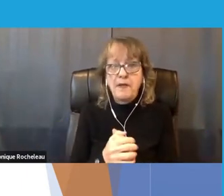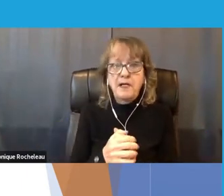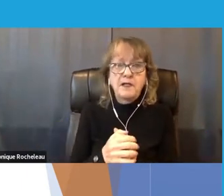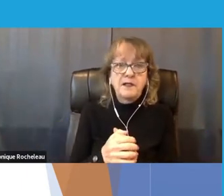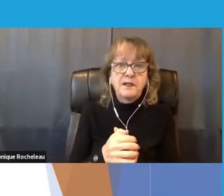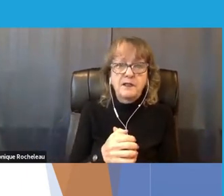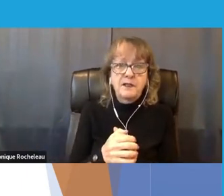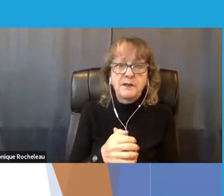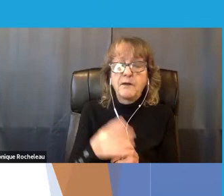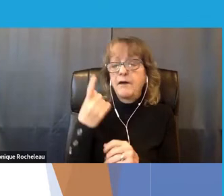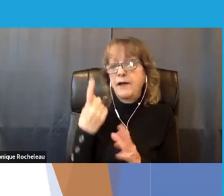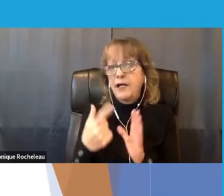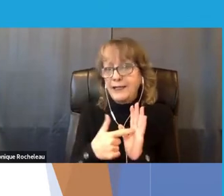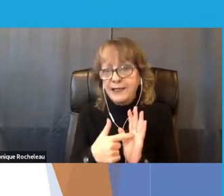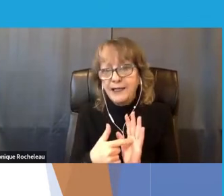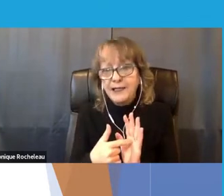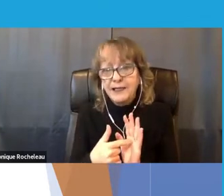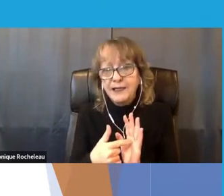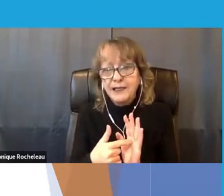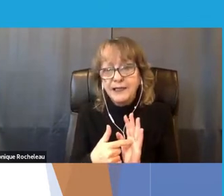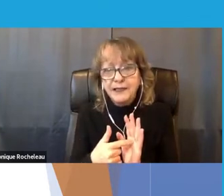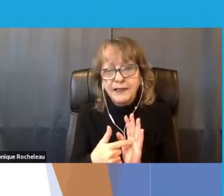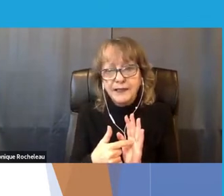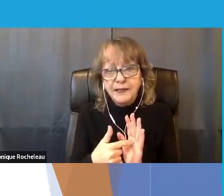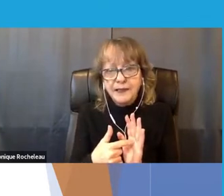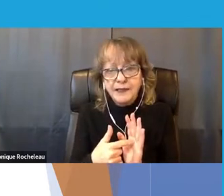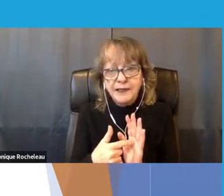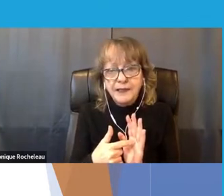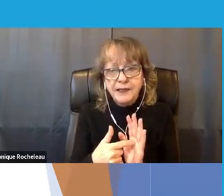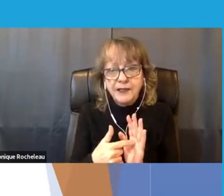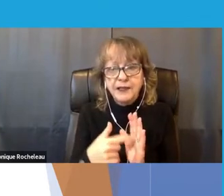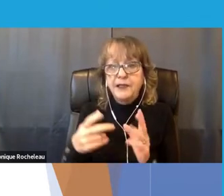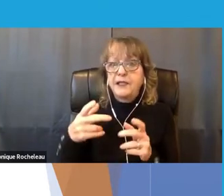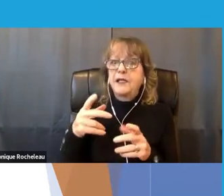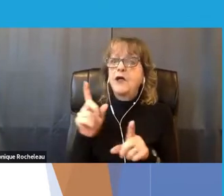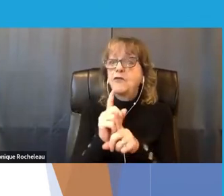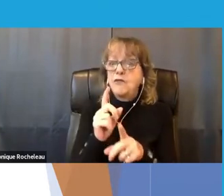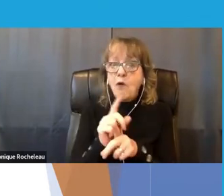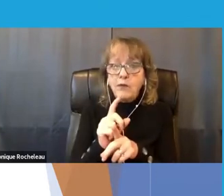C'est voir par grande contrainte des actes sexuels en échange de soins.